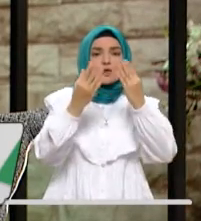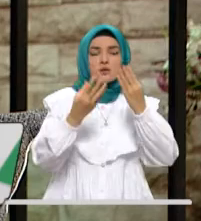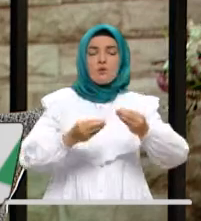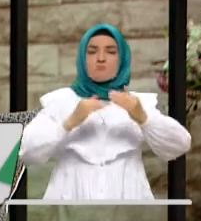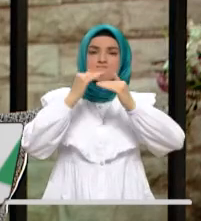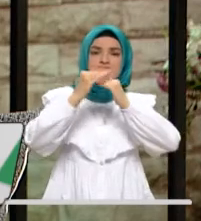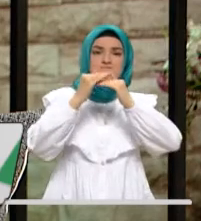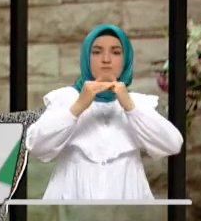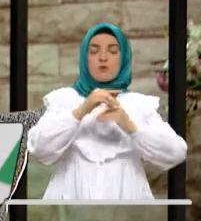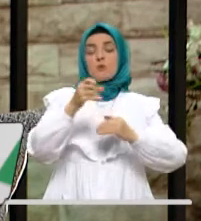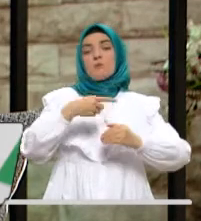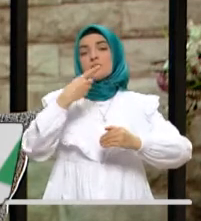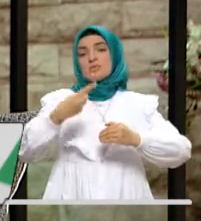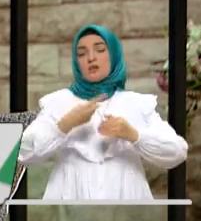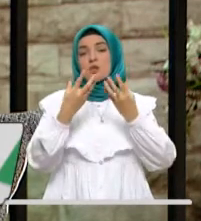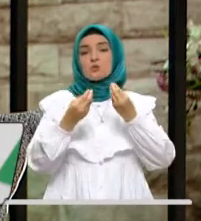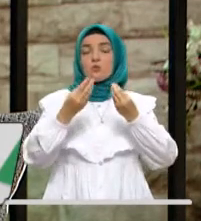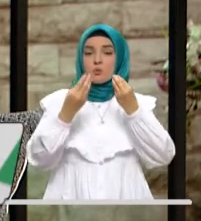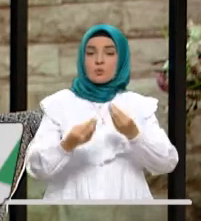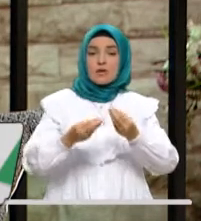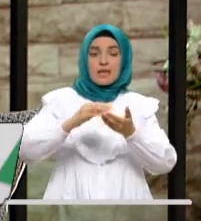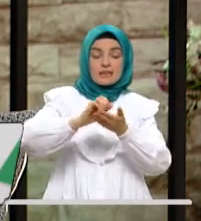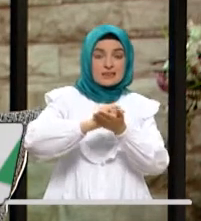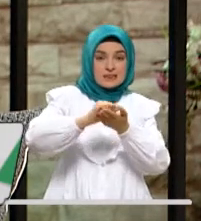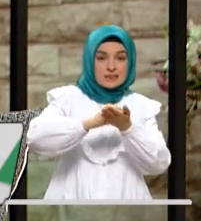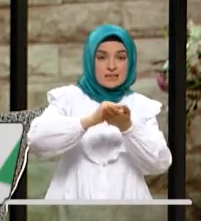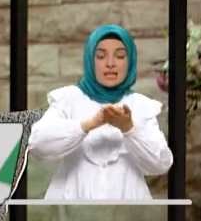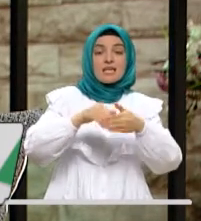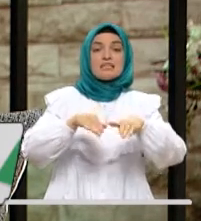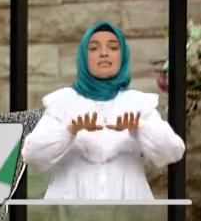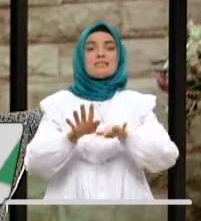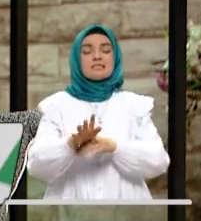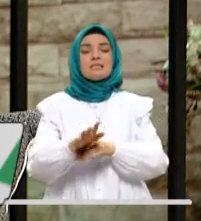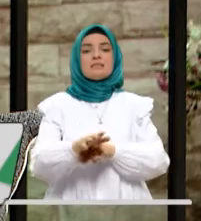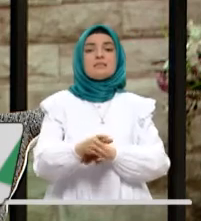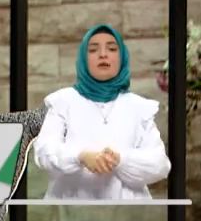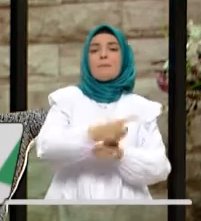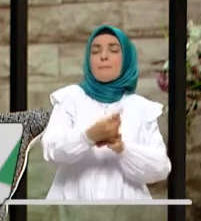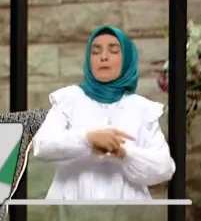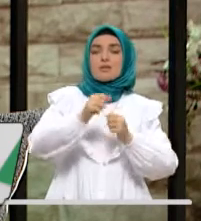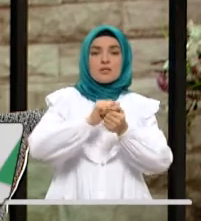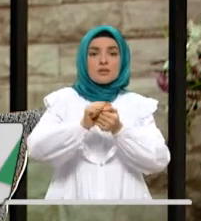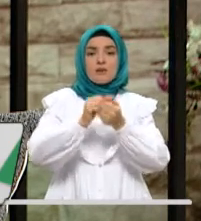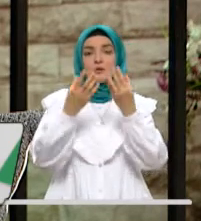özellikle makinelerde daha çok kalıyor. Mesela elde yıkananda değil de makinede yıkananda daha çok oluşturuluyor. Çünkü makinede